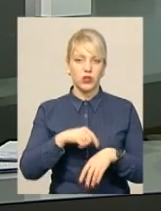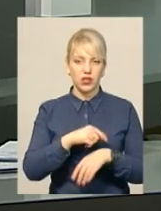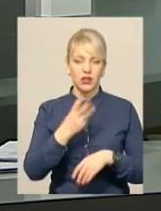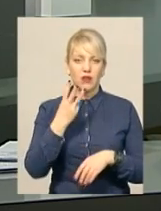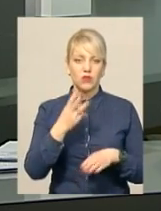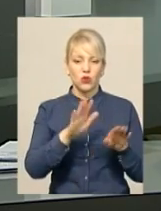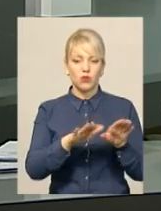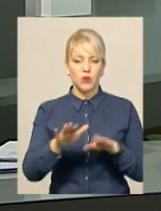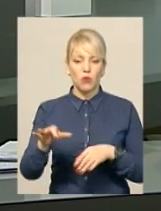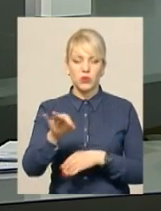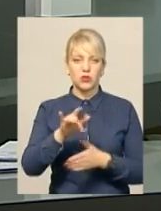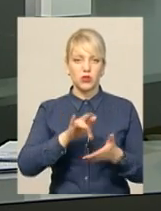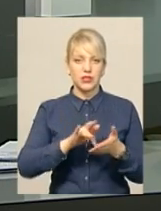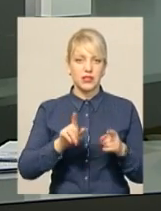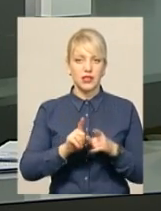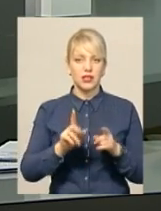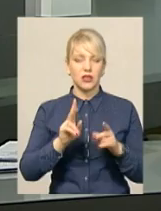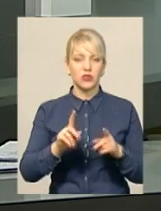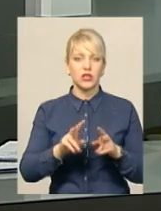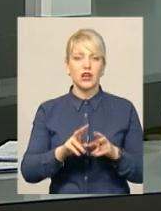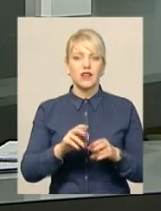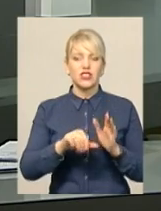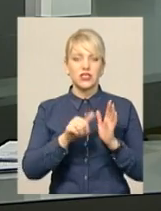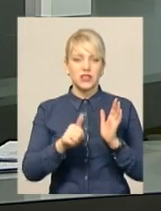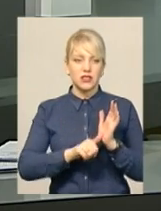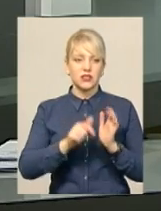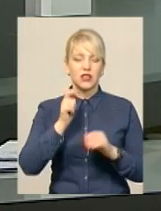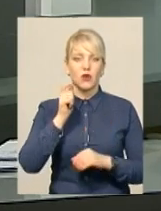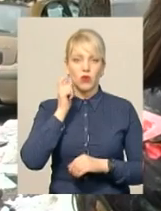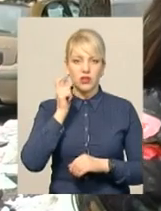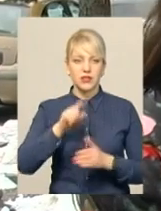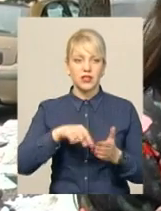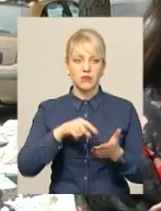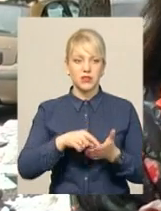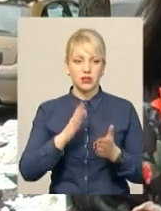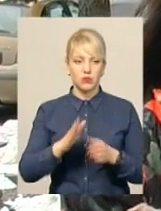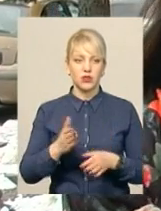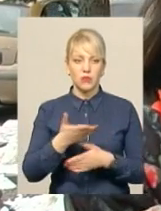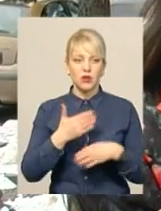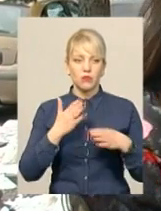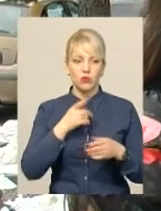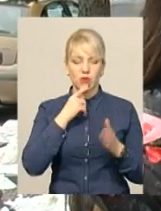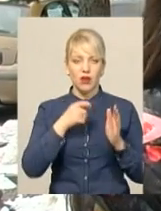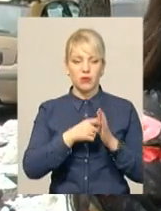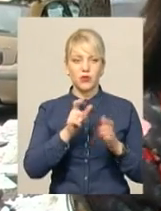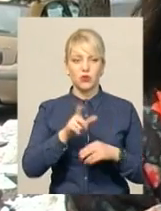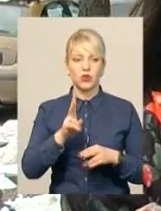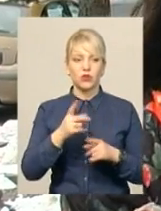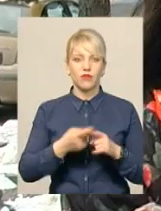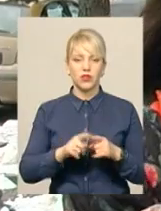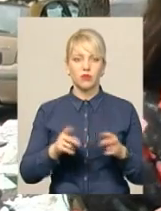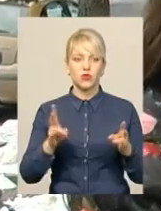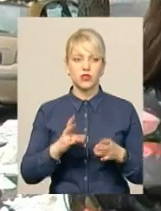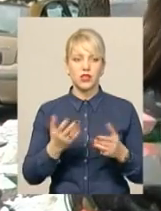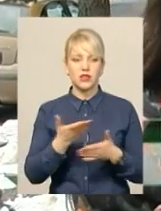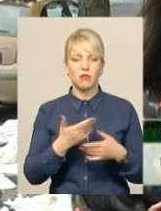Одночасно подібну акцію влаштують у 16 українських містах. Мы будем кормить людей, которые в этом нуждаются. Мы приготовили